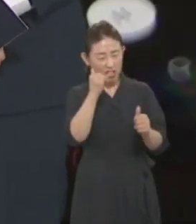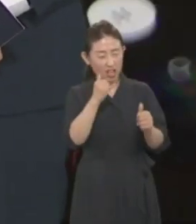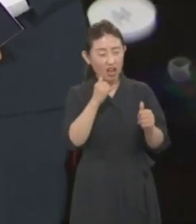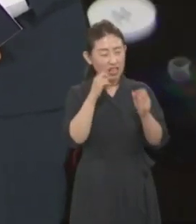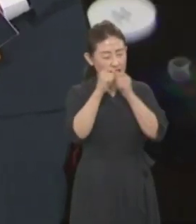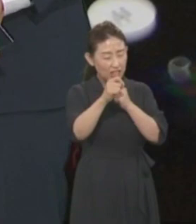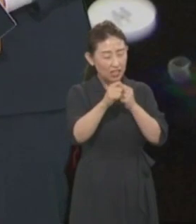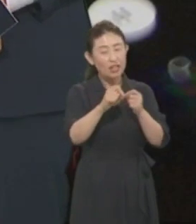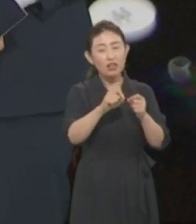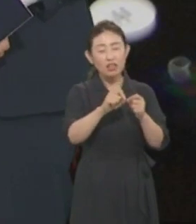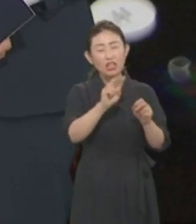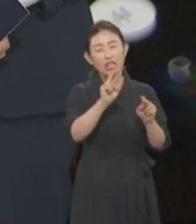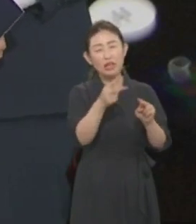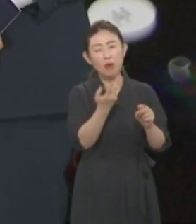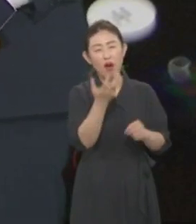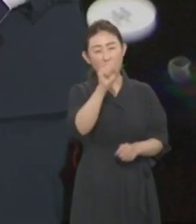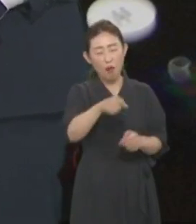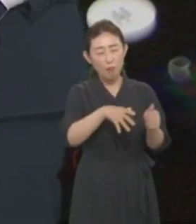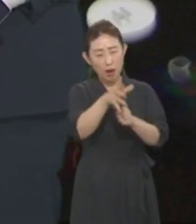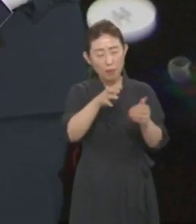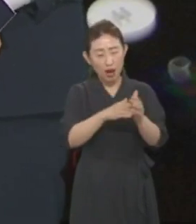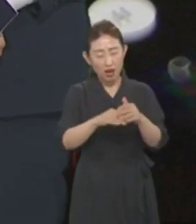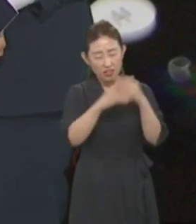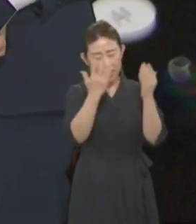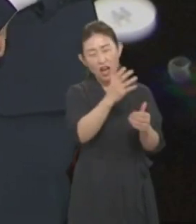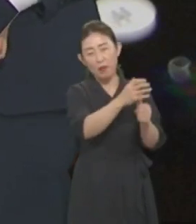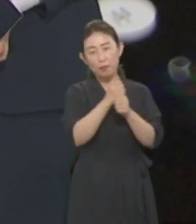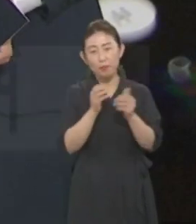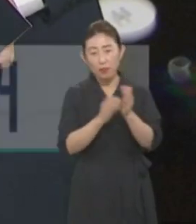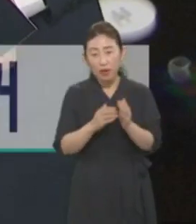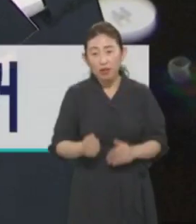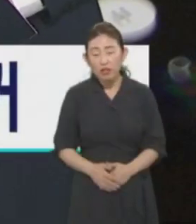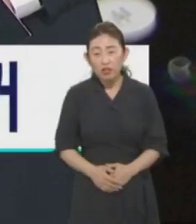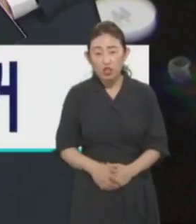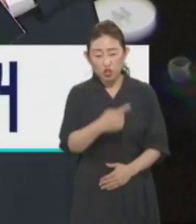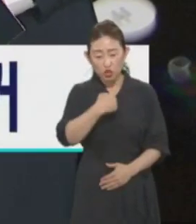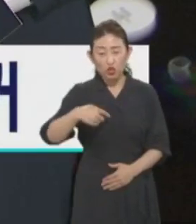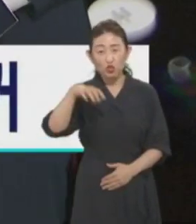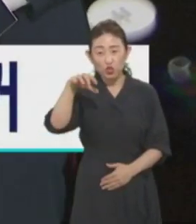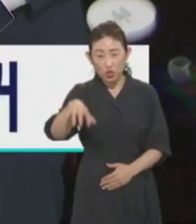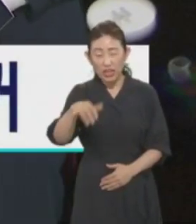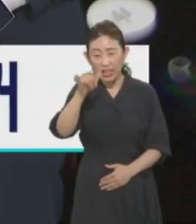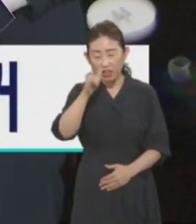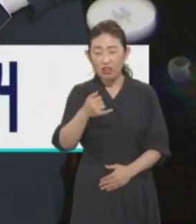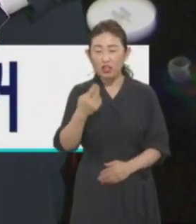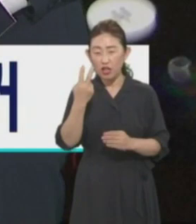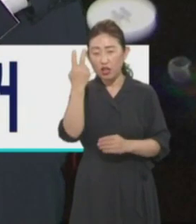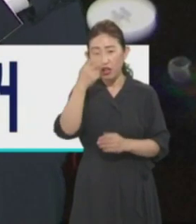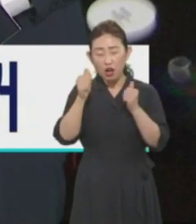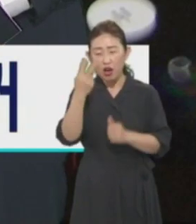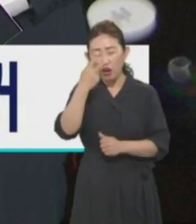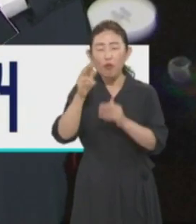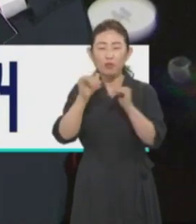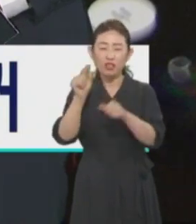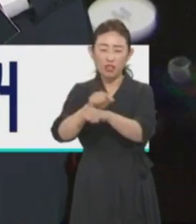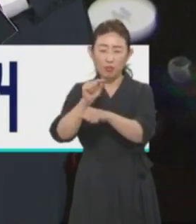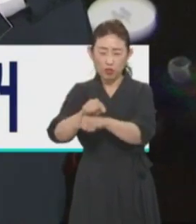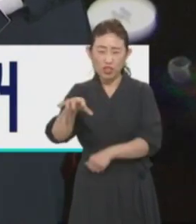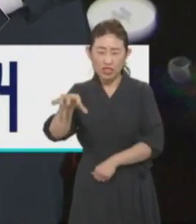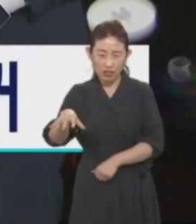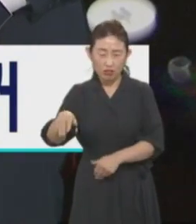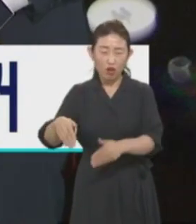경찰에 붙잡혔습니다. 가짜 검사 신분증을 만들고 중국에 있는 가짜 검사 사무실에서 영상통화를